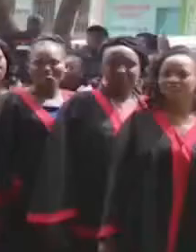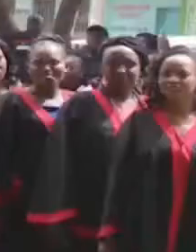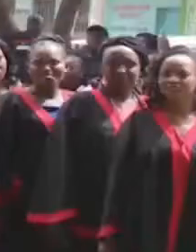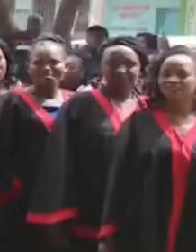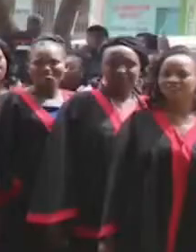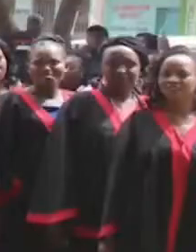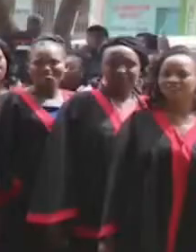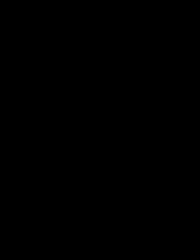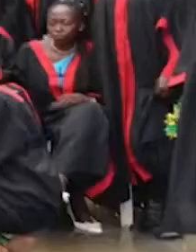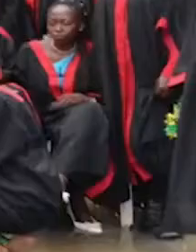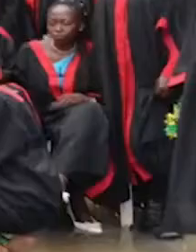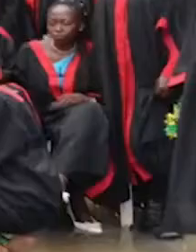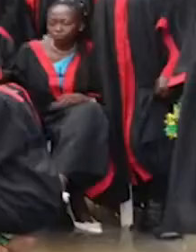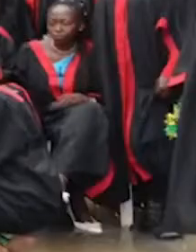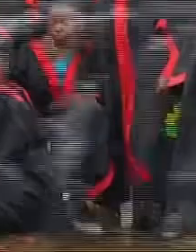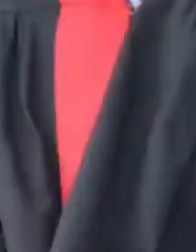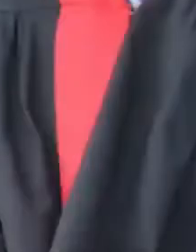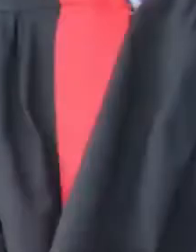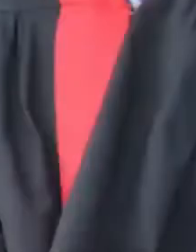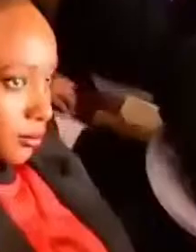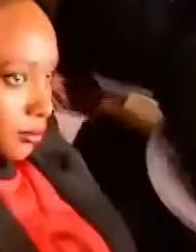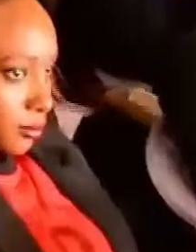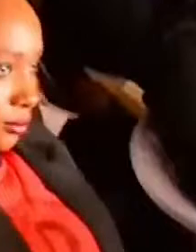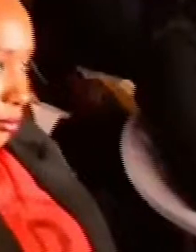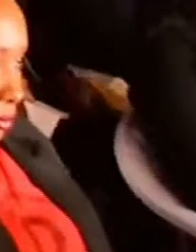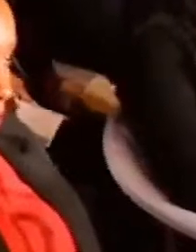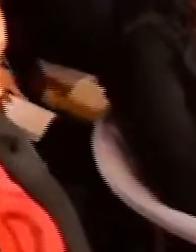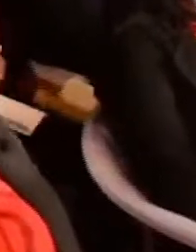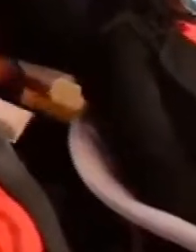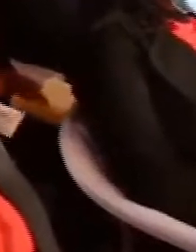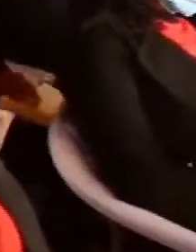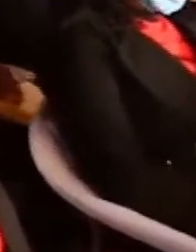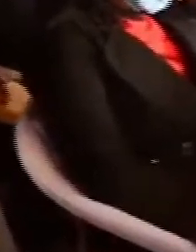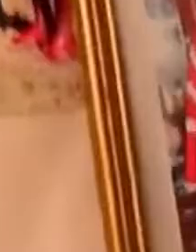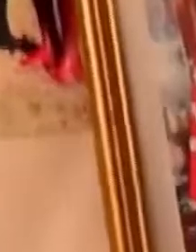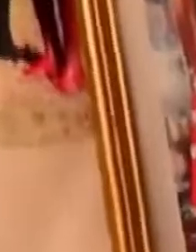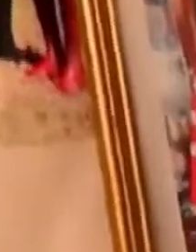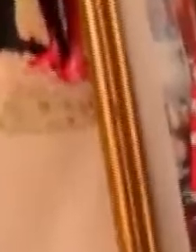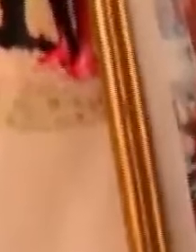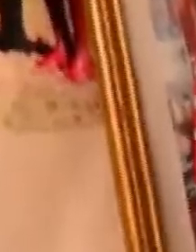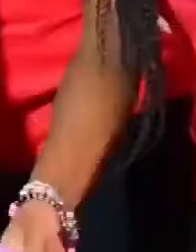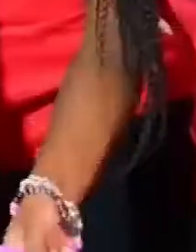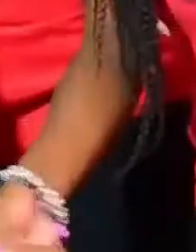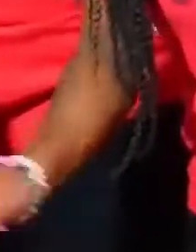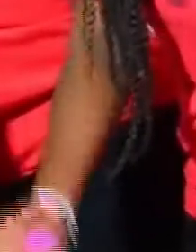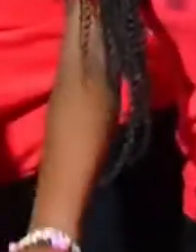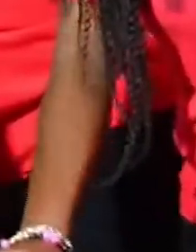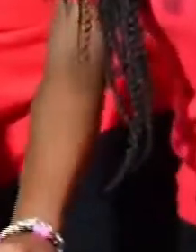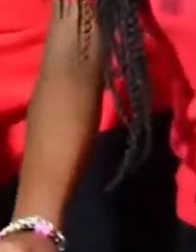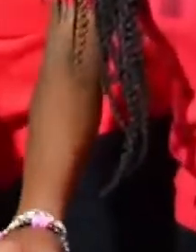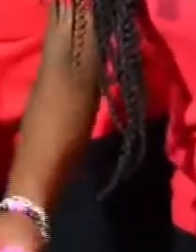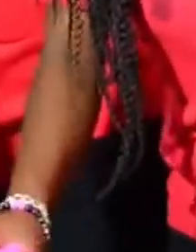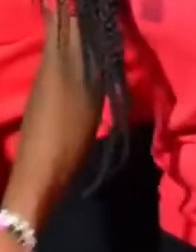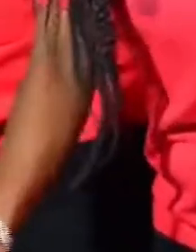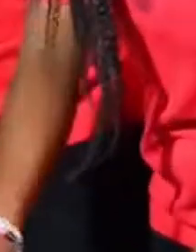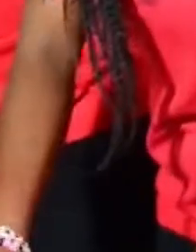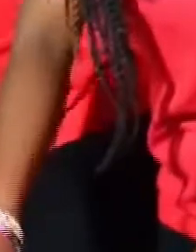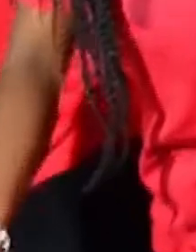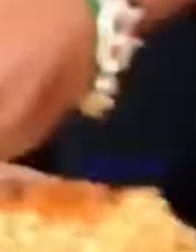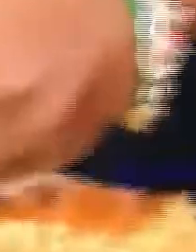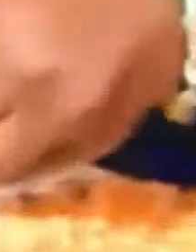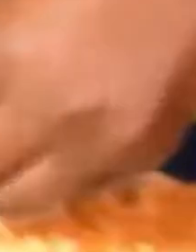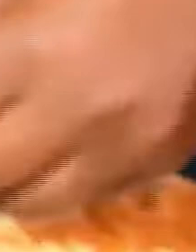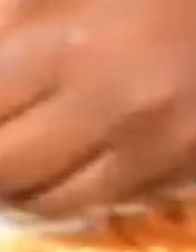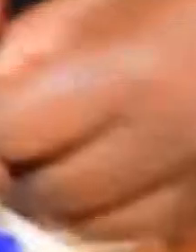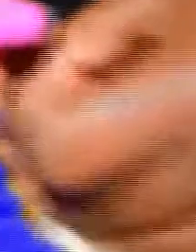massage kwa miezi 6 hadi 9, na tuna hafla za kufuzu kila mwaka. Na ili kuwatosheleza wote, tumeanza kozi mpya ya interior